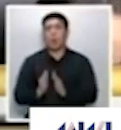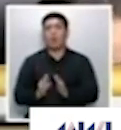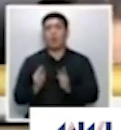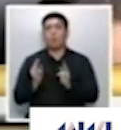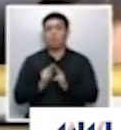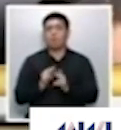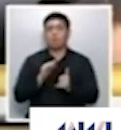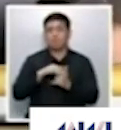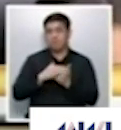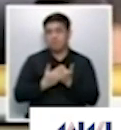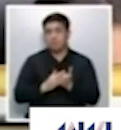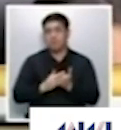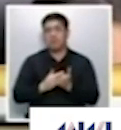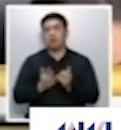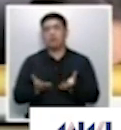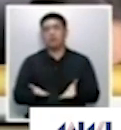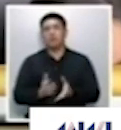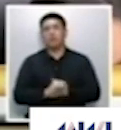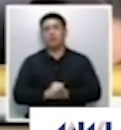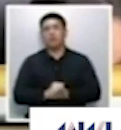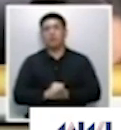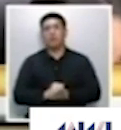ขืนหรือเหยื่อถึง